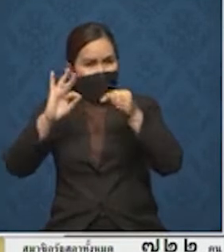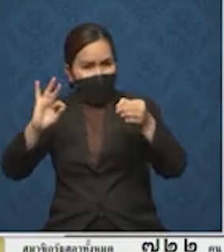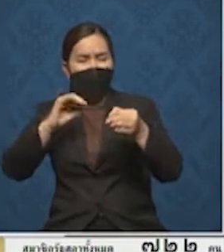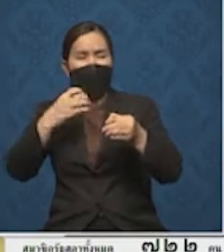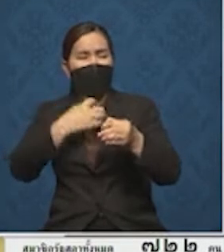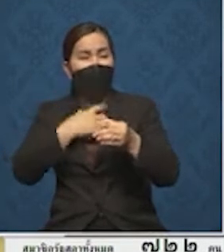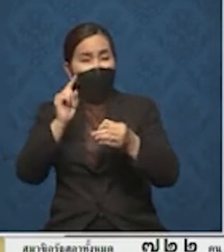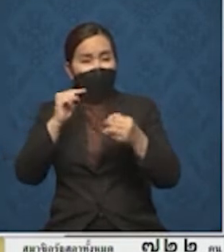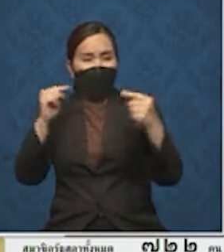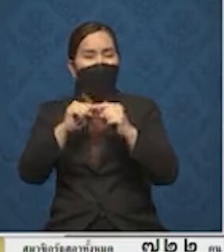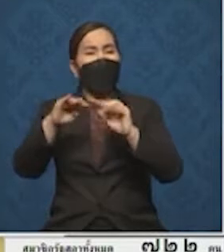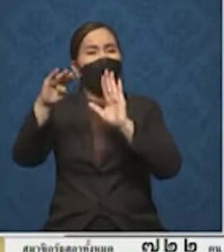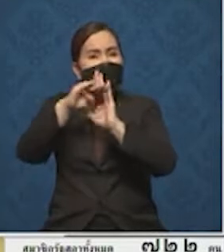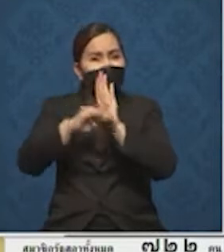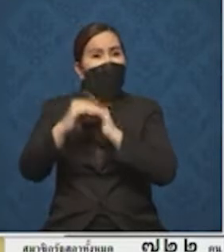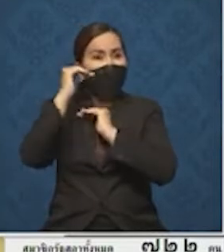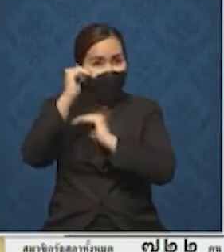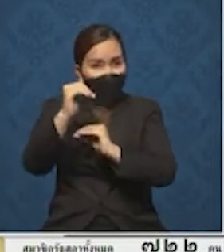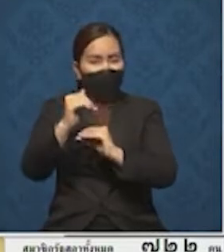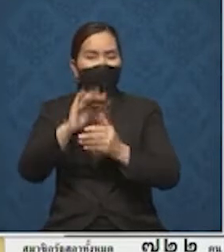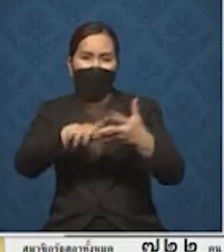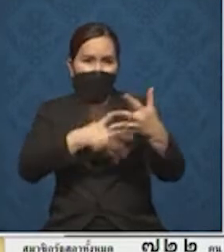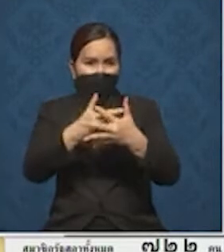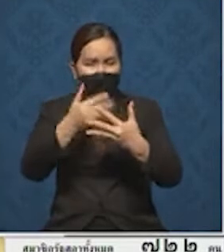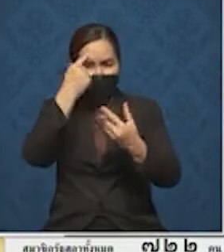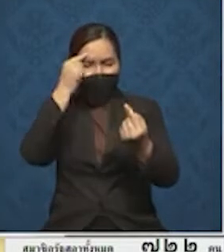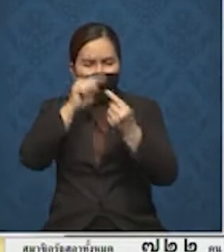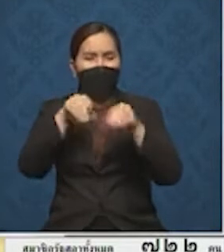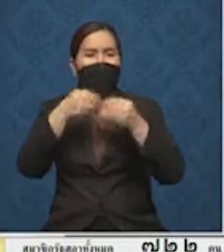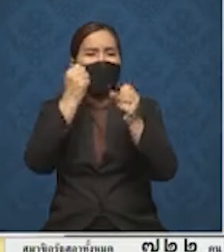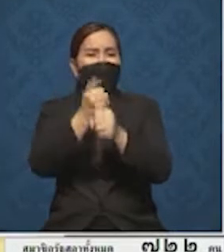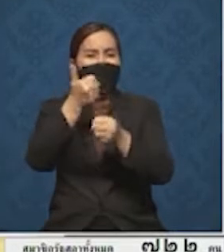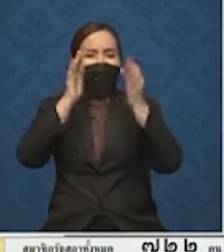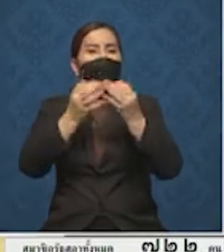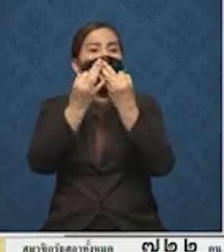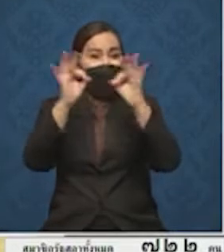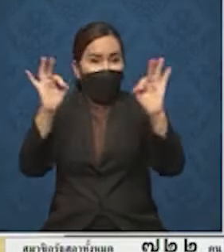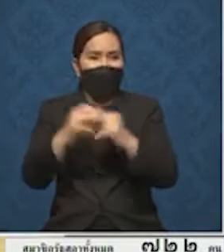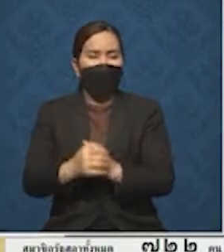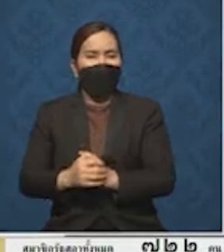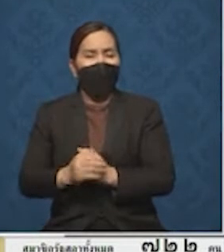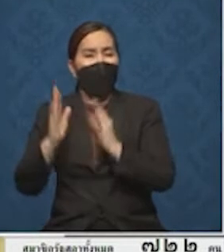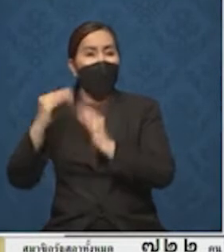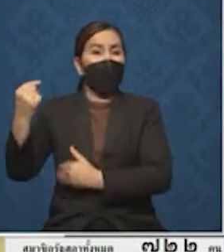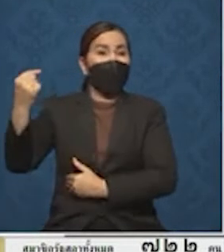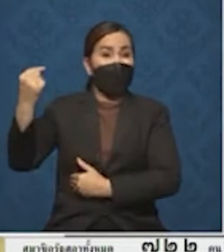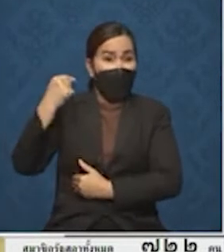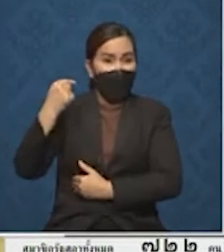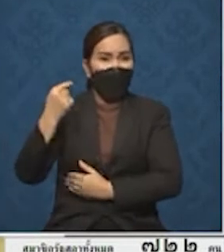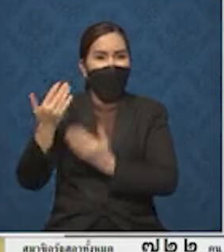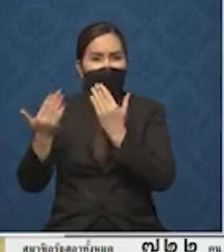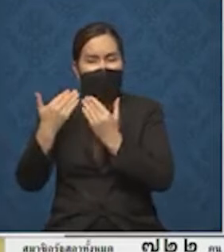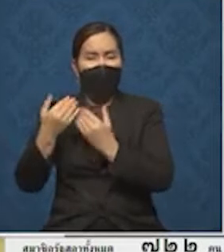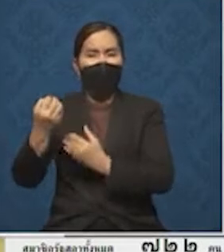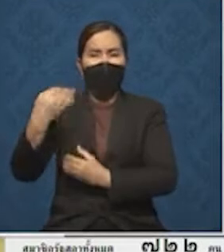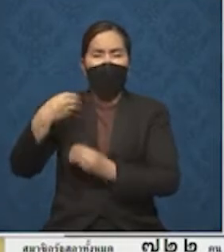ให้สามารถดำเนินการโดยอสระไม่ถูกข้อมงำหรือช้นนามโดยบกคลที่ไม่ใช่สมาชิค